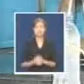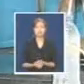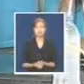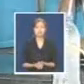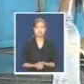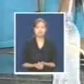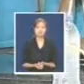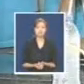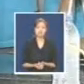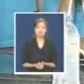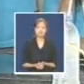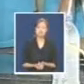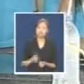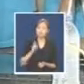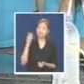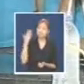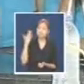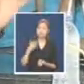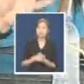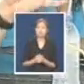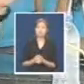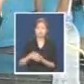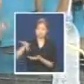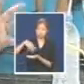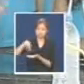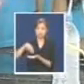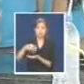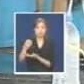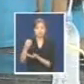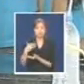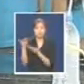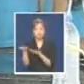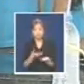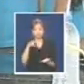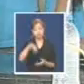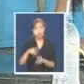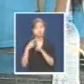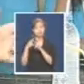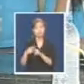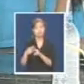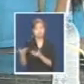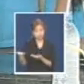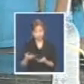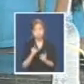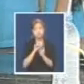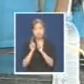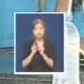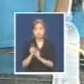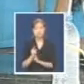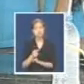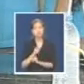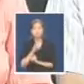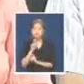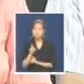เรียนเบาะ conditionalดีรับประทานที่ร้อยหูฟังบอกว่าบอกให้เธอเนตจะชนมาคุยกันอย่างท่านนายกทำการให้เอกชน